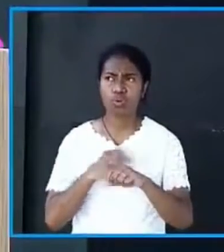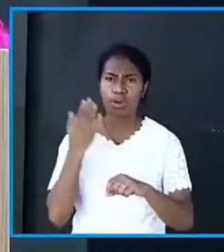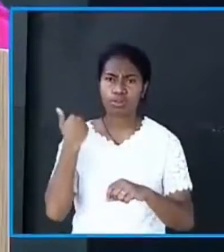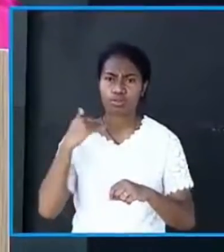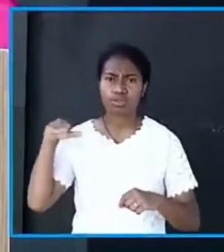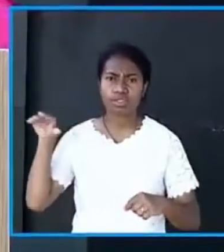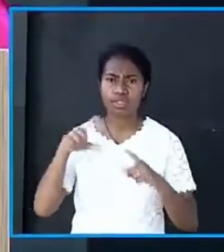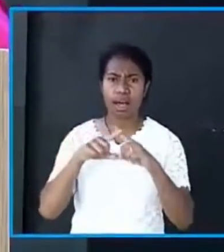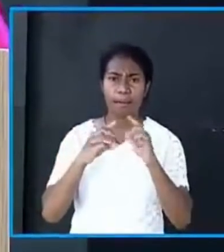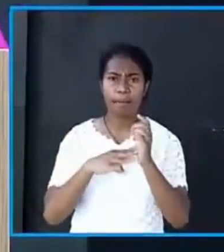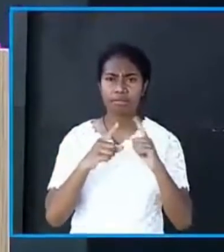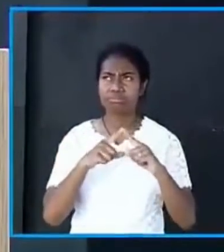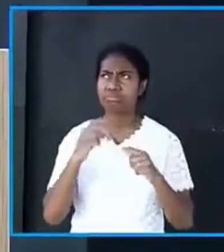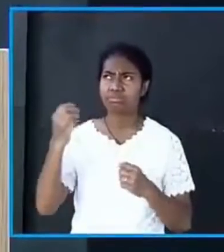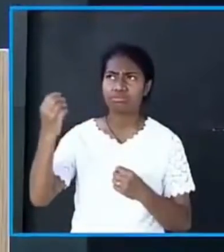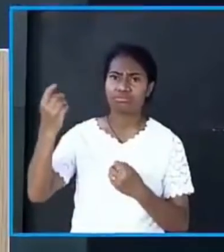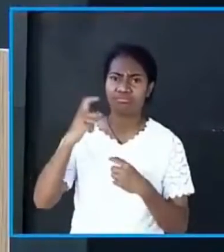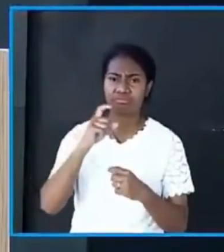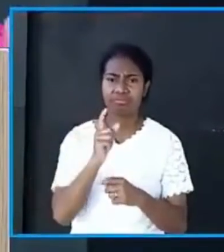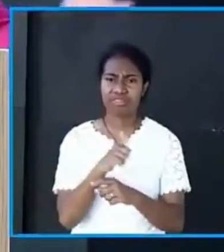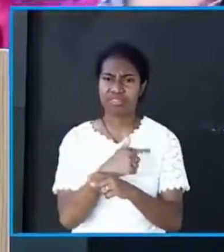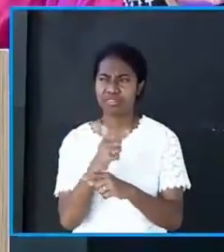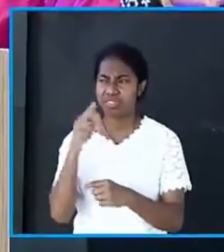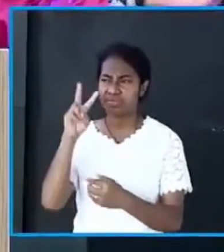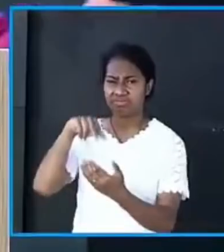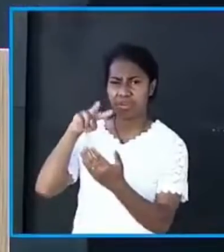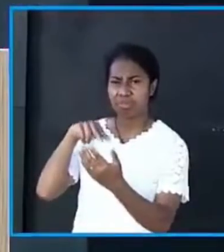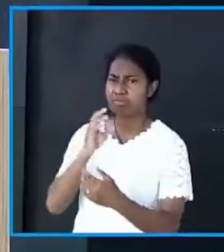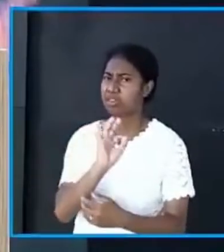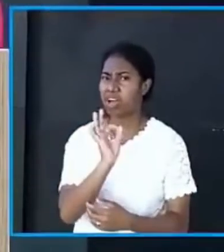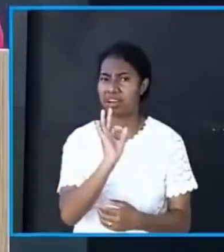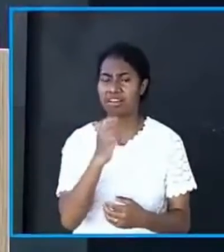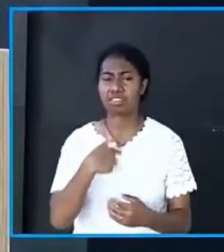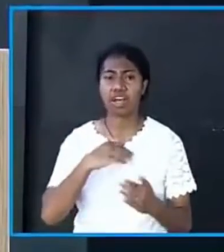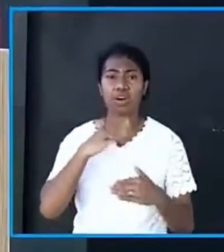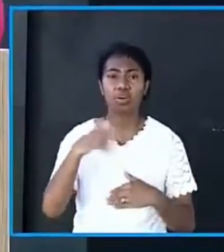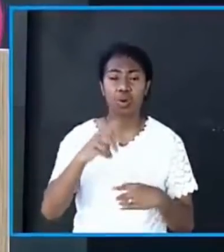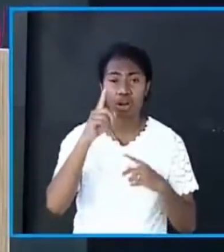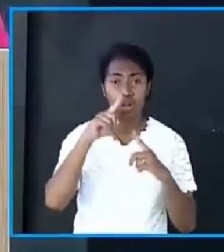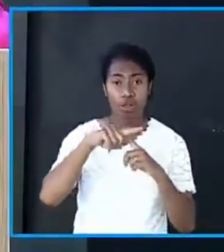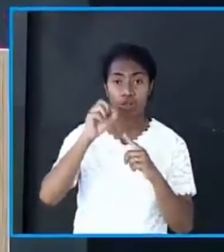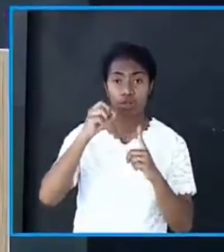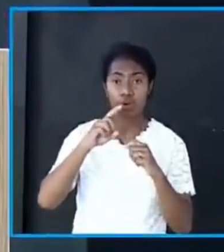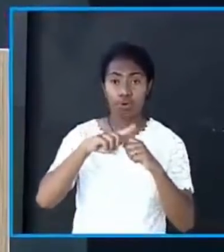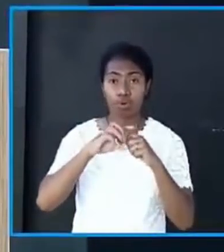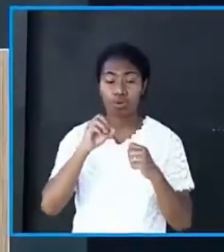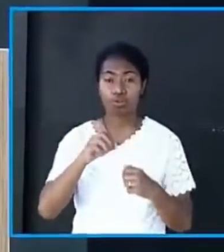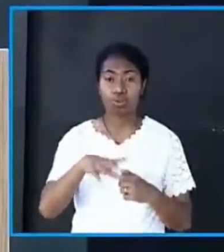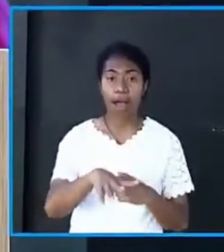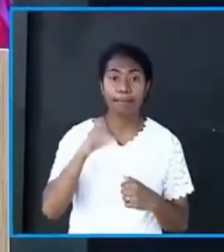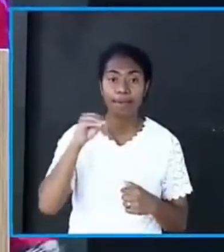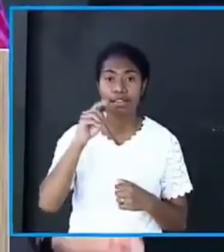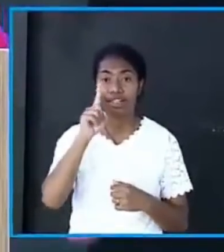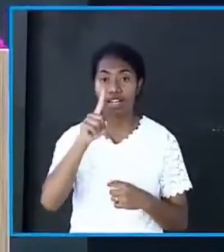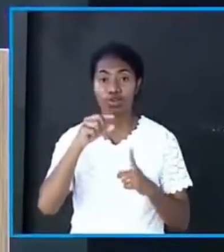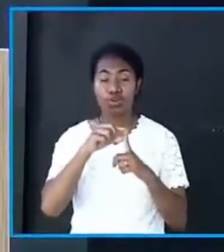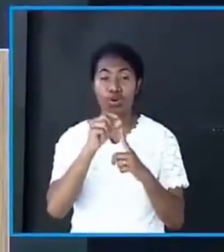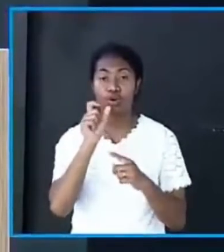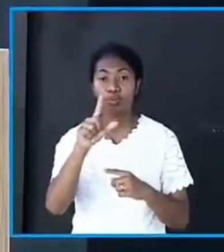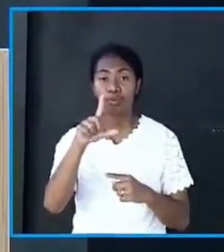itu belum ada zaman CCTV maka saya keluar dari toko itu lolos dengan membawa satu pulpen di